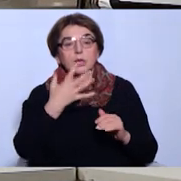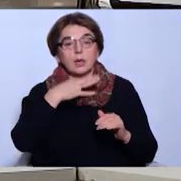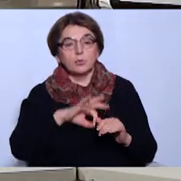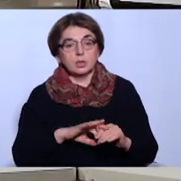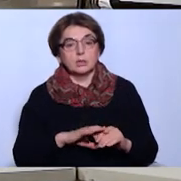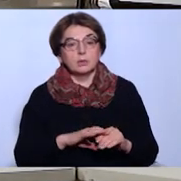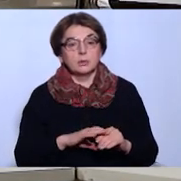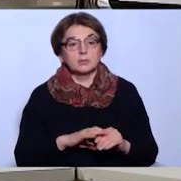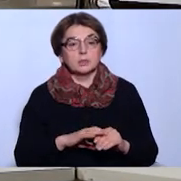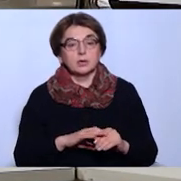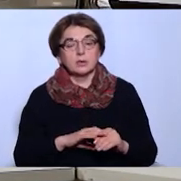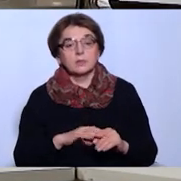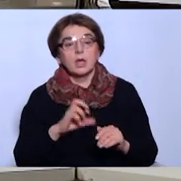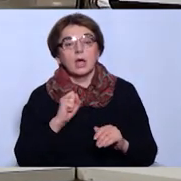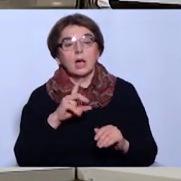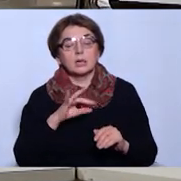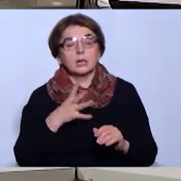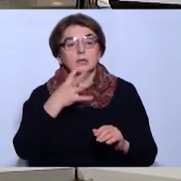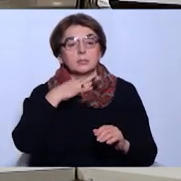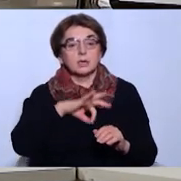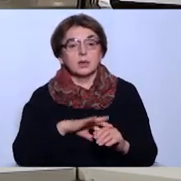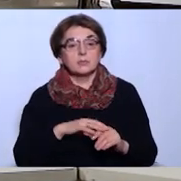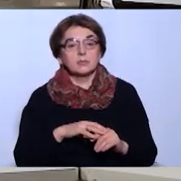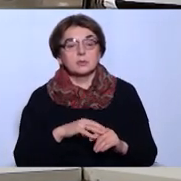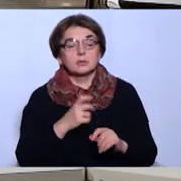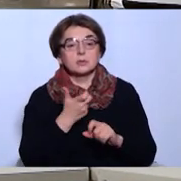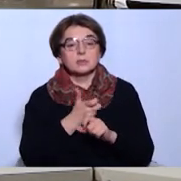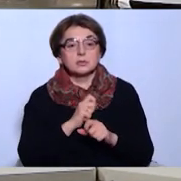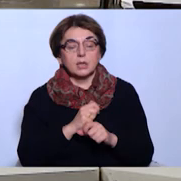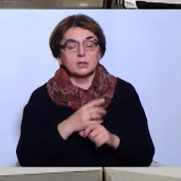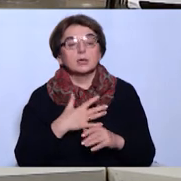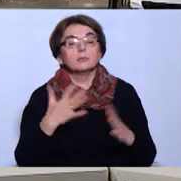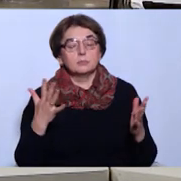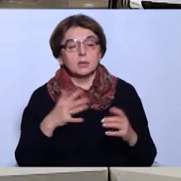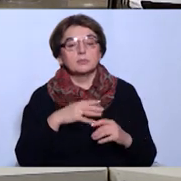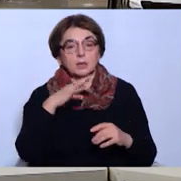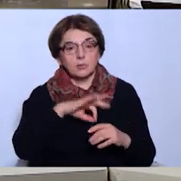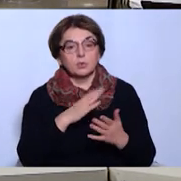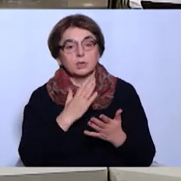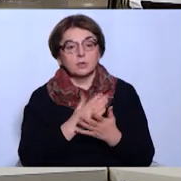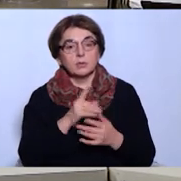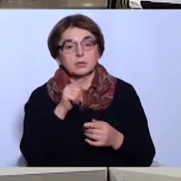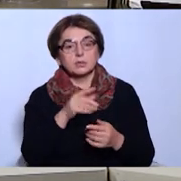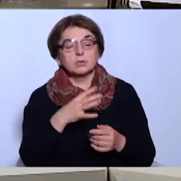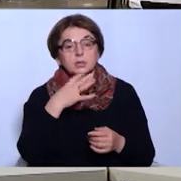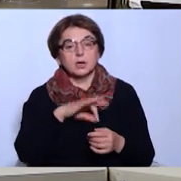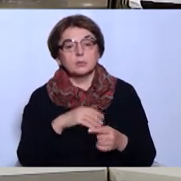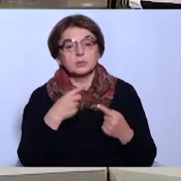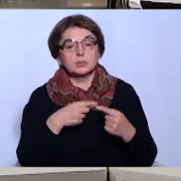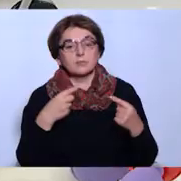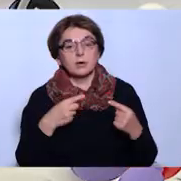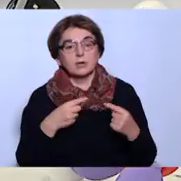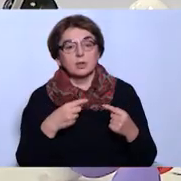გამოყენებას. ალკანები გამოიყენება, სხვა ძალიან დიდი გამოყენება აქვს ალკანებს. ისინი გამოიყენებიან